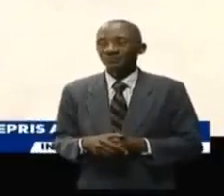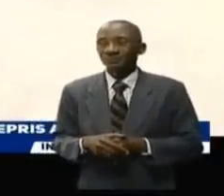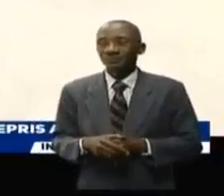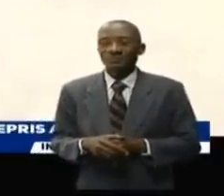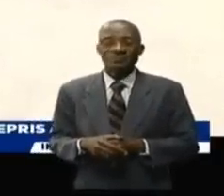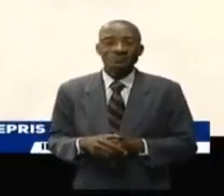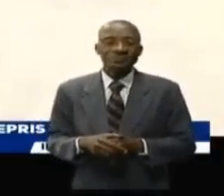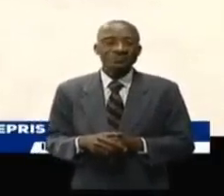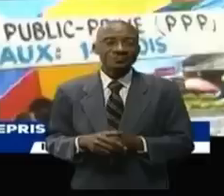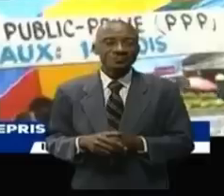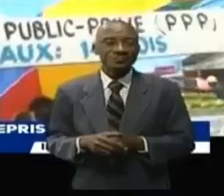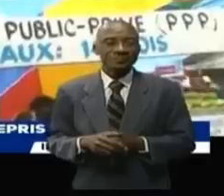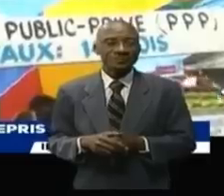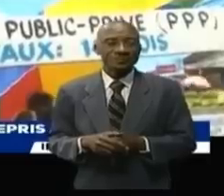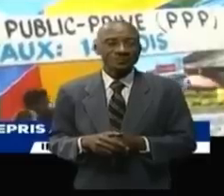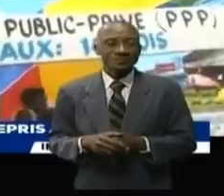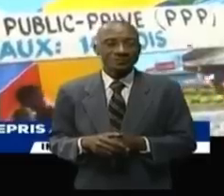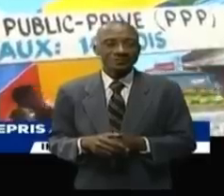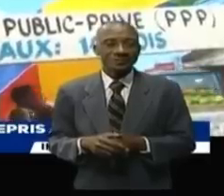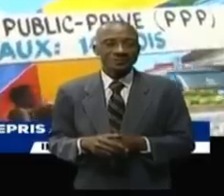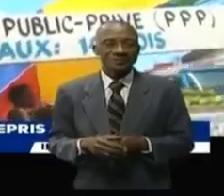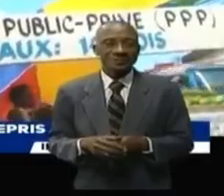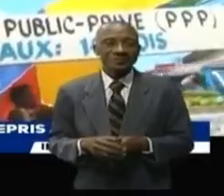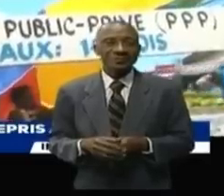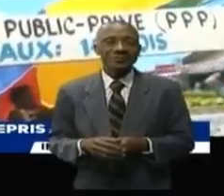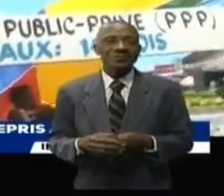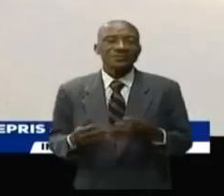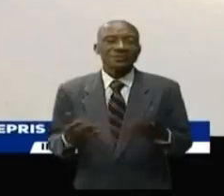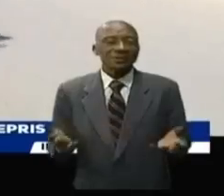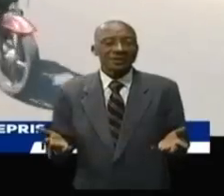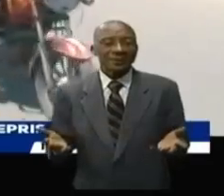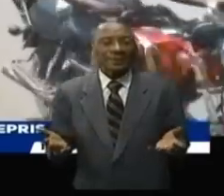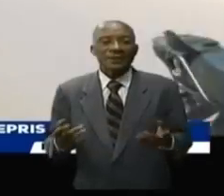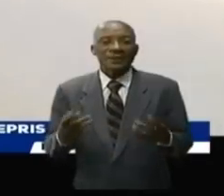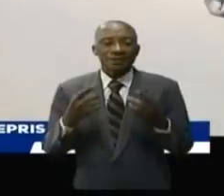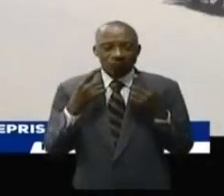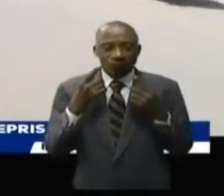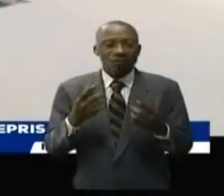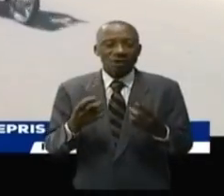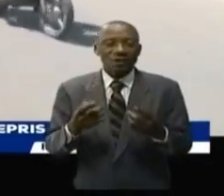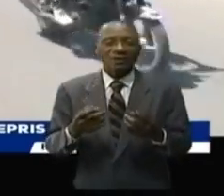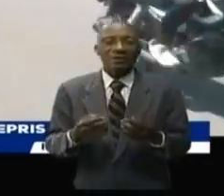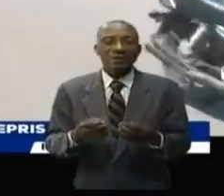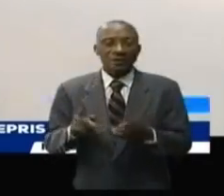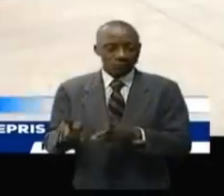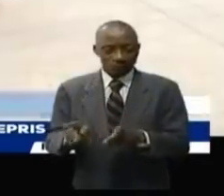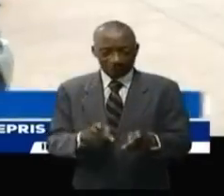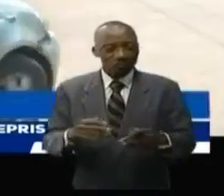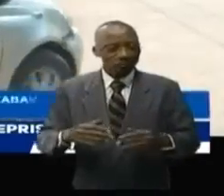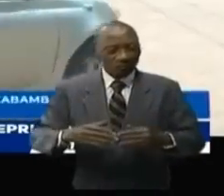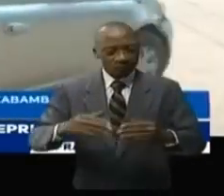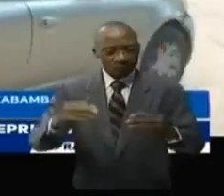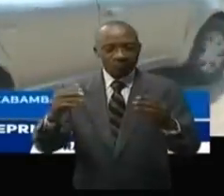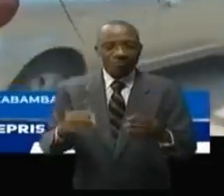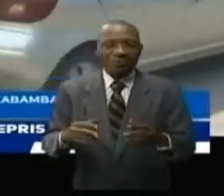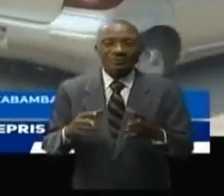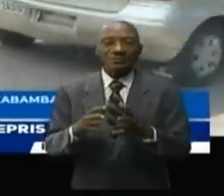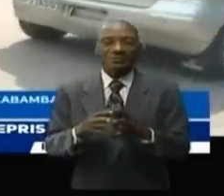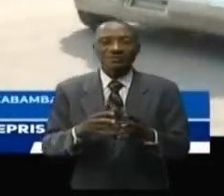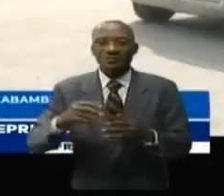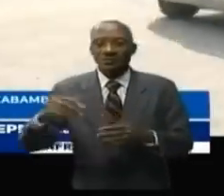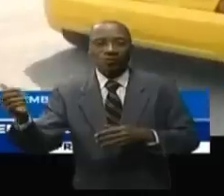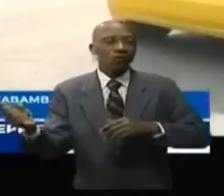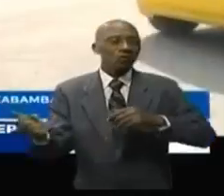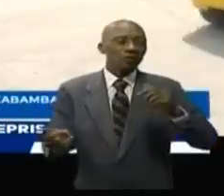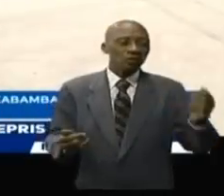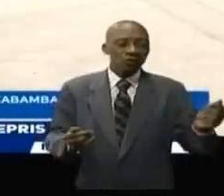La qualité de ces travaux que propose l'entreprise de construction JMC lui a valu une fois de plus la confiance du gouvernement qui lui a attribué en dehors de